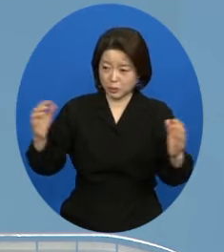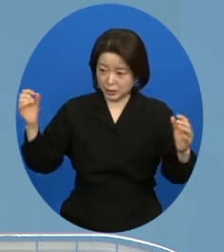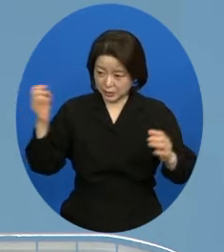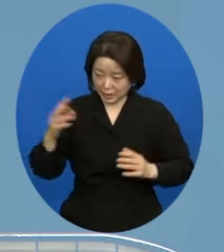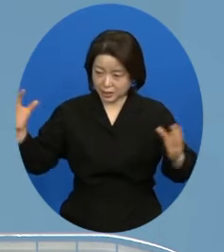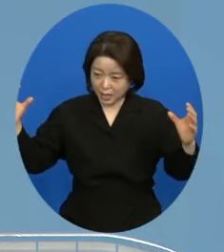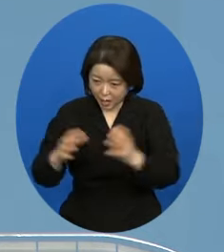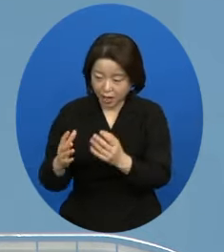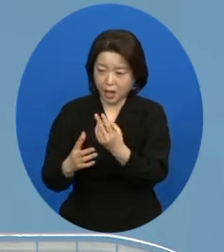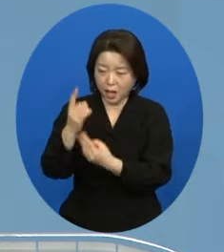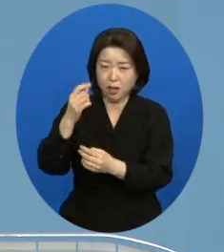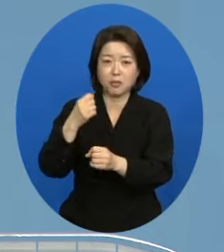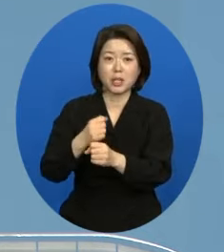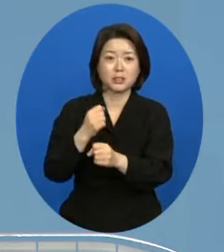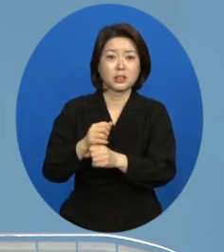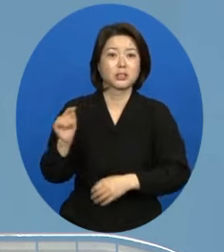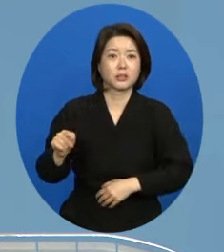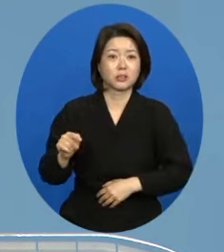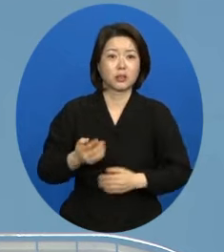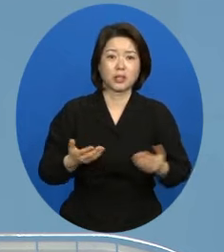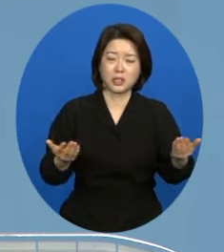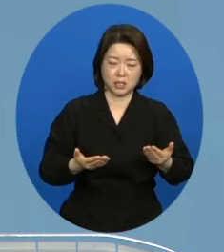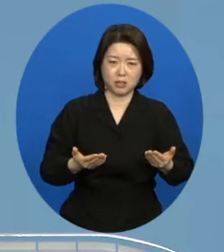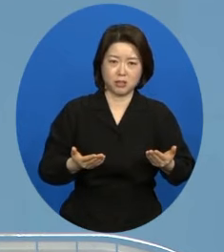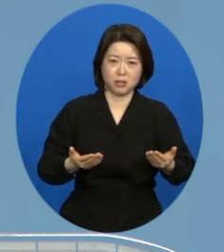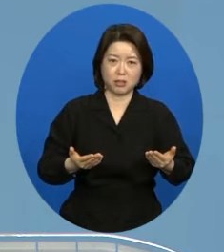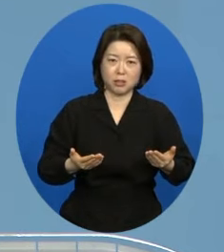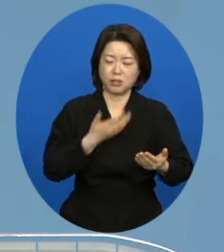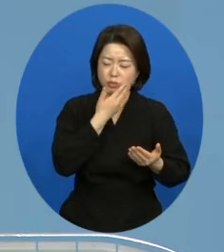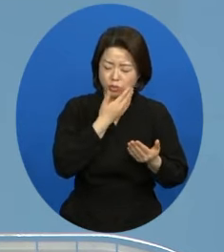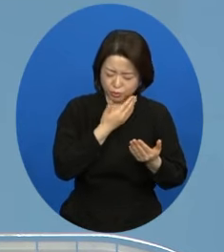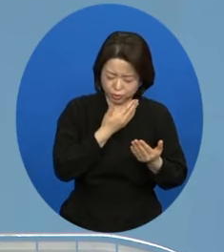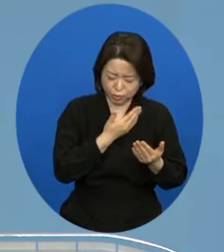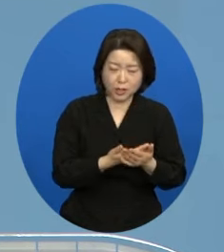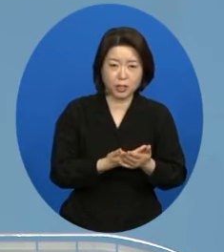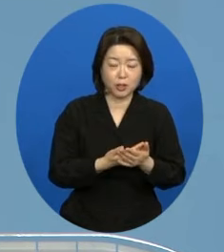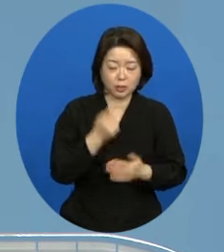얼마나 중요한 것인지를 깨닫게 되어 너무나너무나